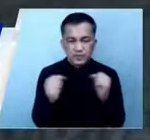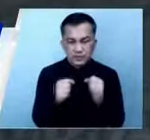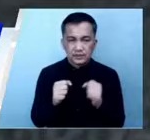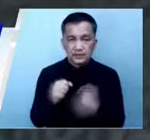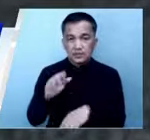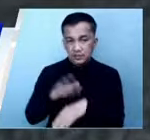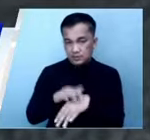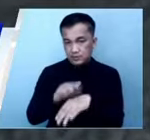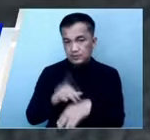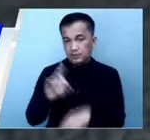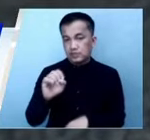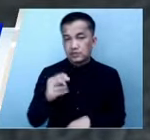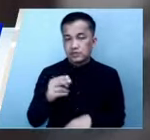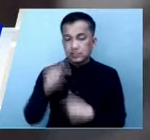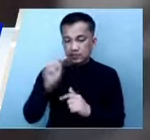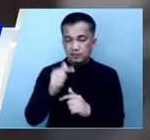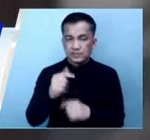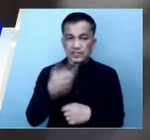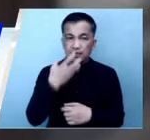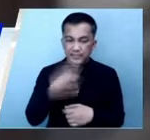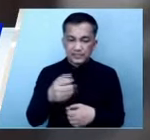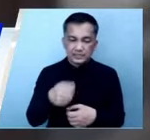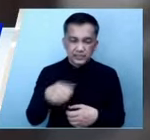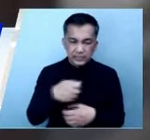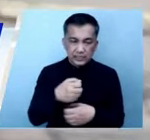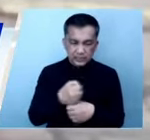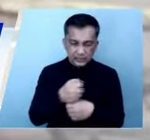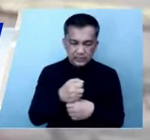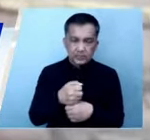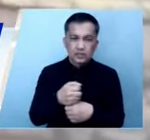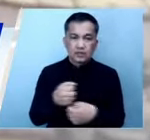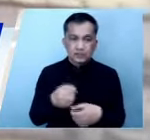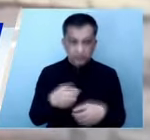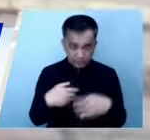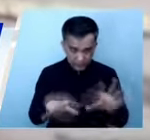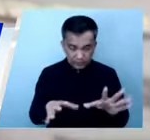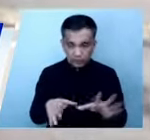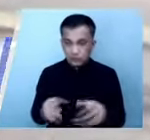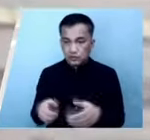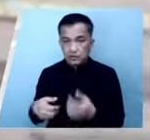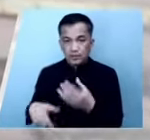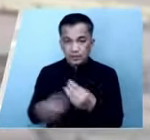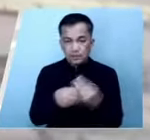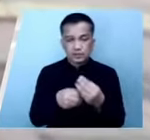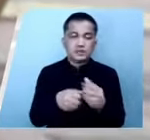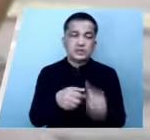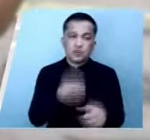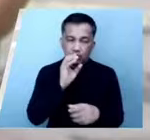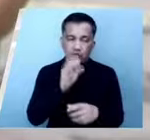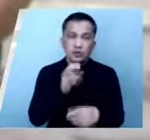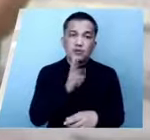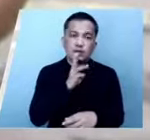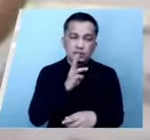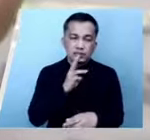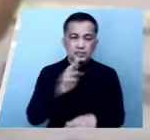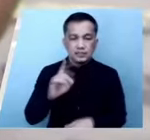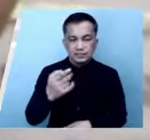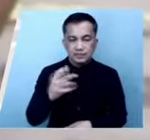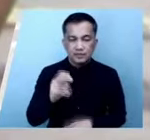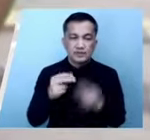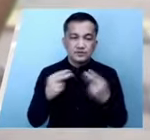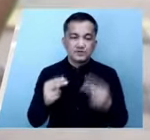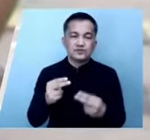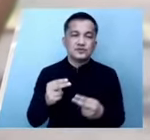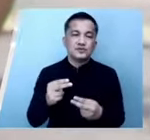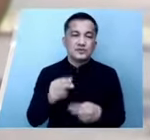mainit na inumin. At kung iinom ito, sundan agad ng tubig. Para sa GMA Integrated News, Darlene Kay, Nakatutok,